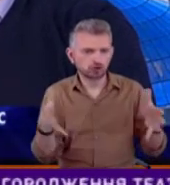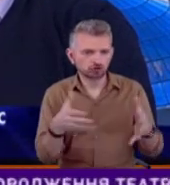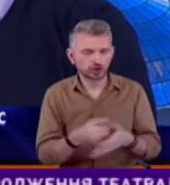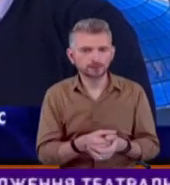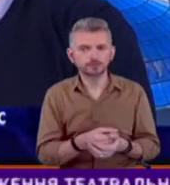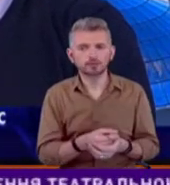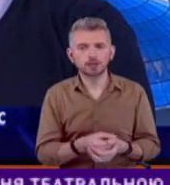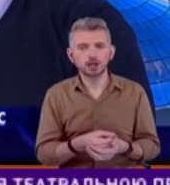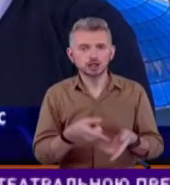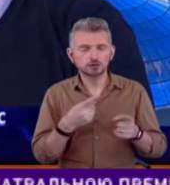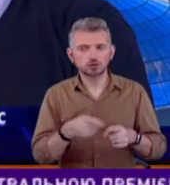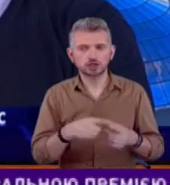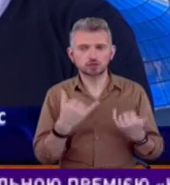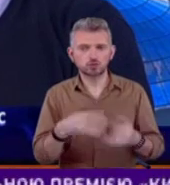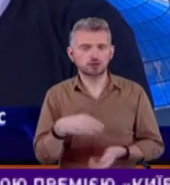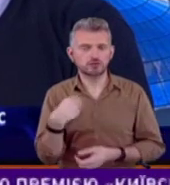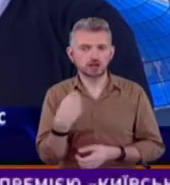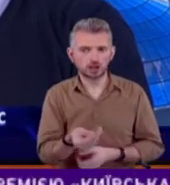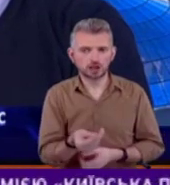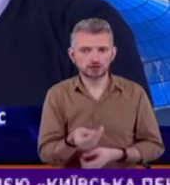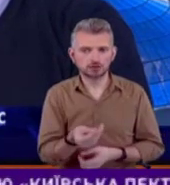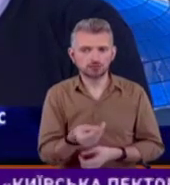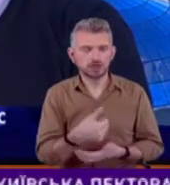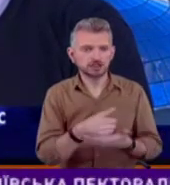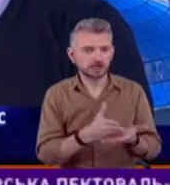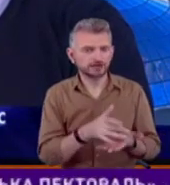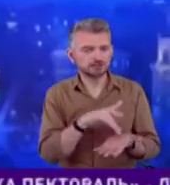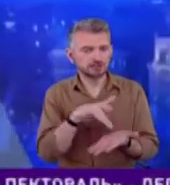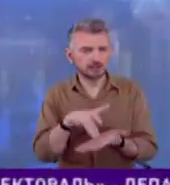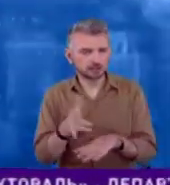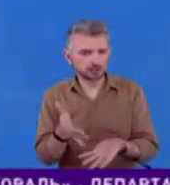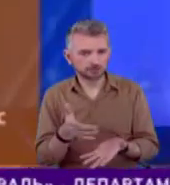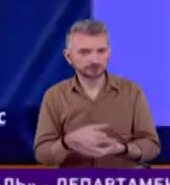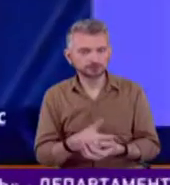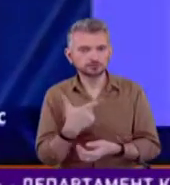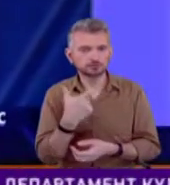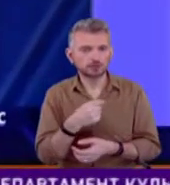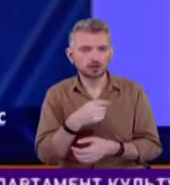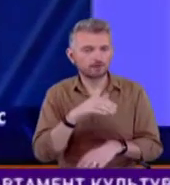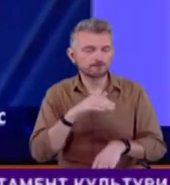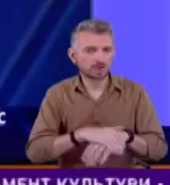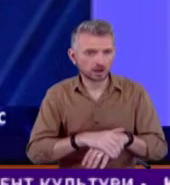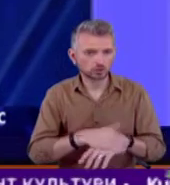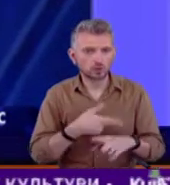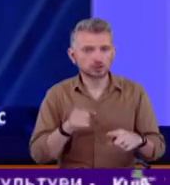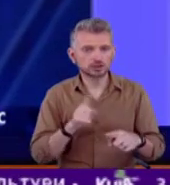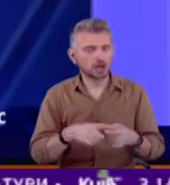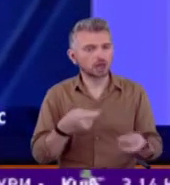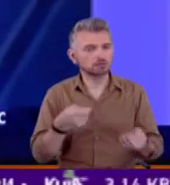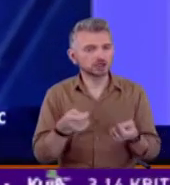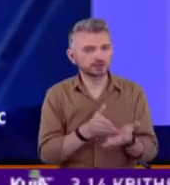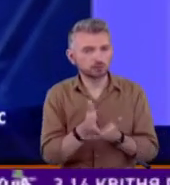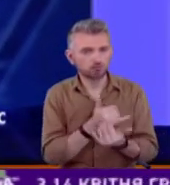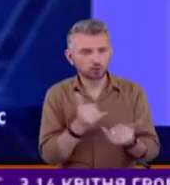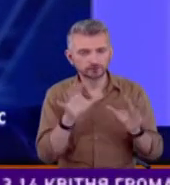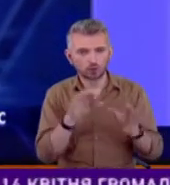це сьогодні видається сервісними центрами, де-факто це, мабуть, адміністративна послуга, в законі